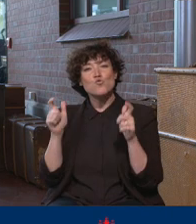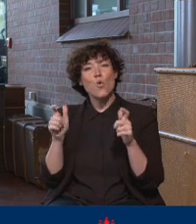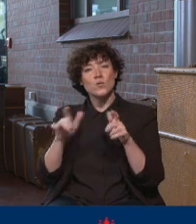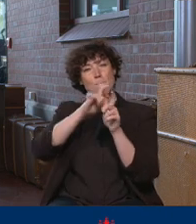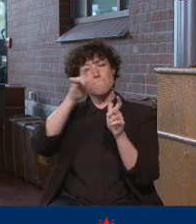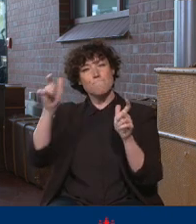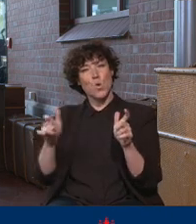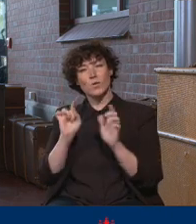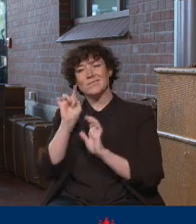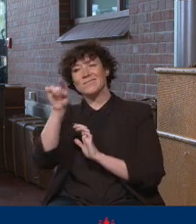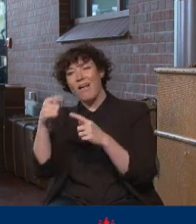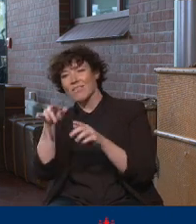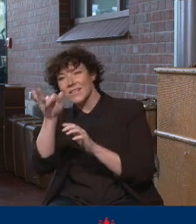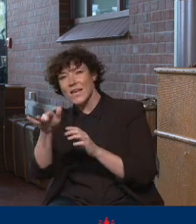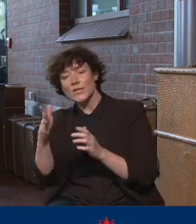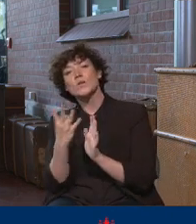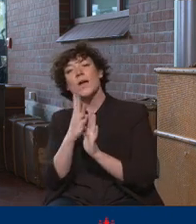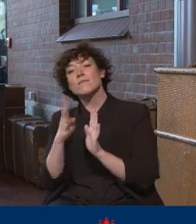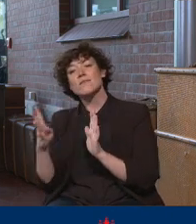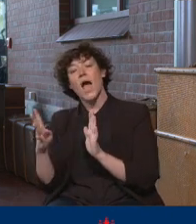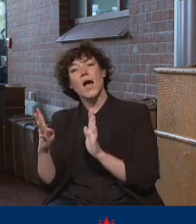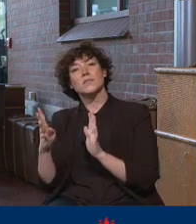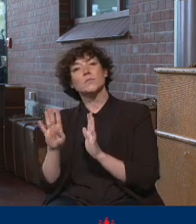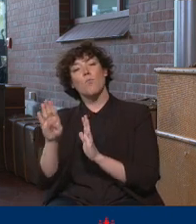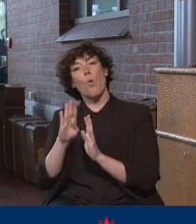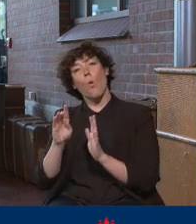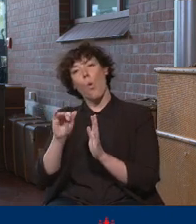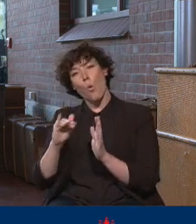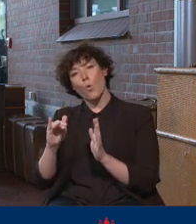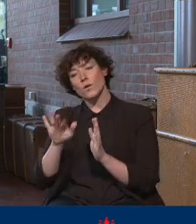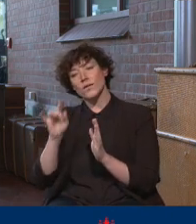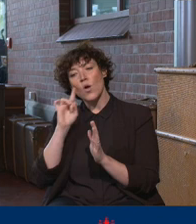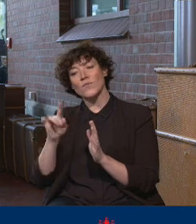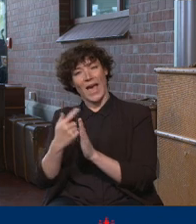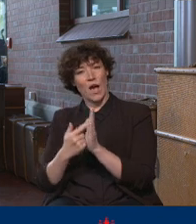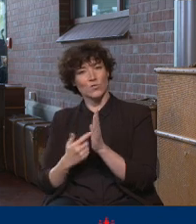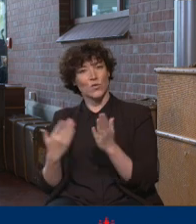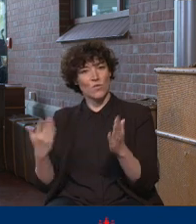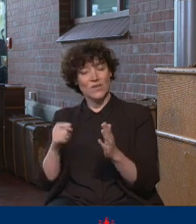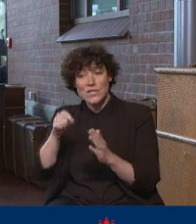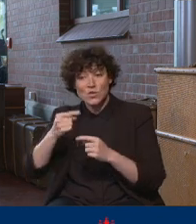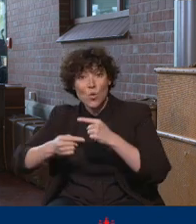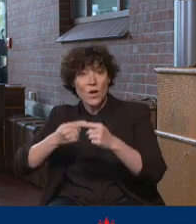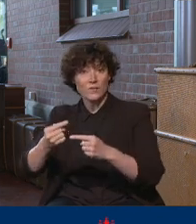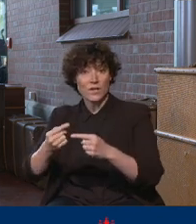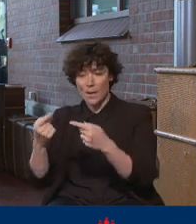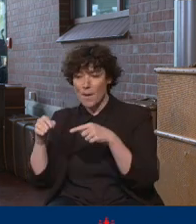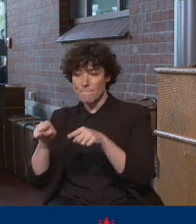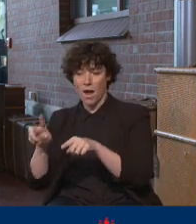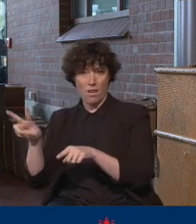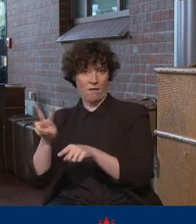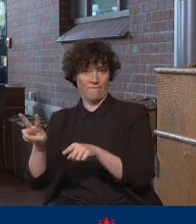den grasbrook wirklich so zu entwickeln wie das die wbk verfolgt und gleichzeitig die vettel da auf der